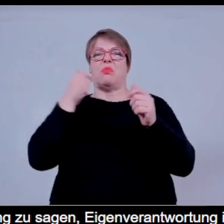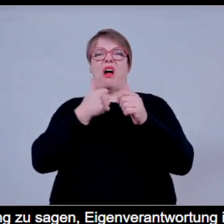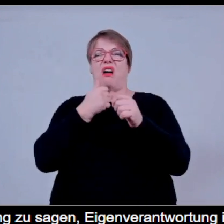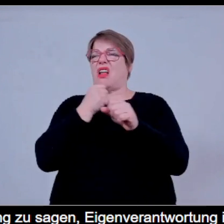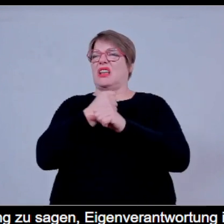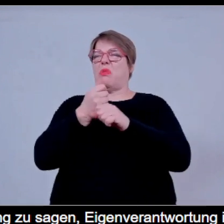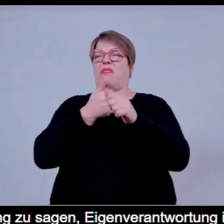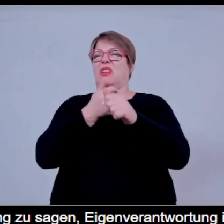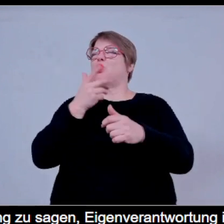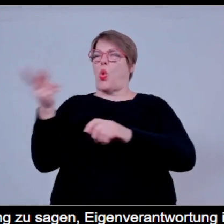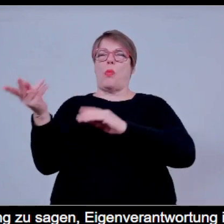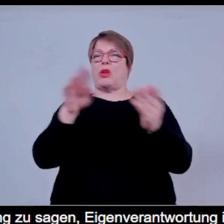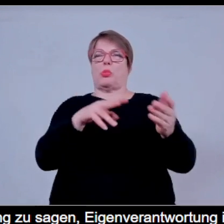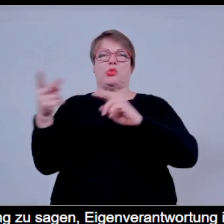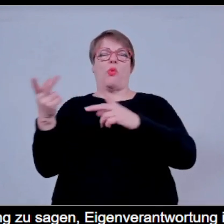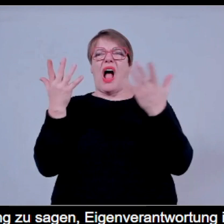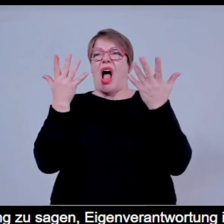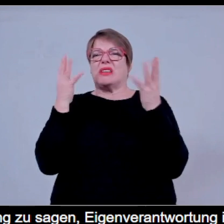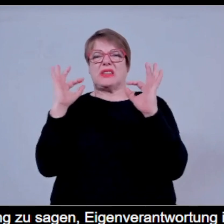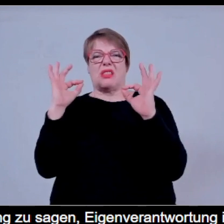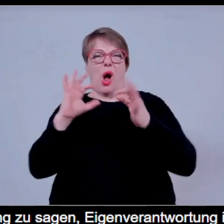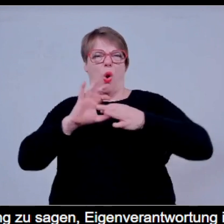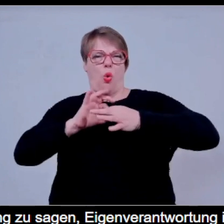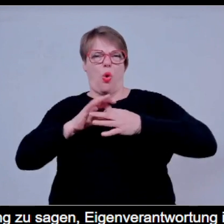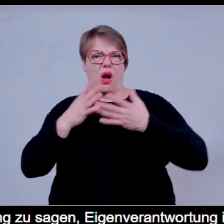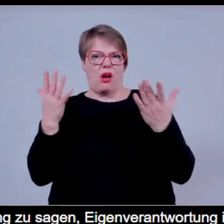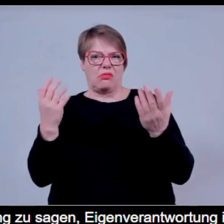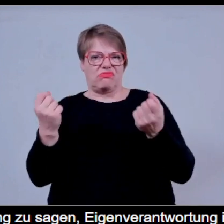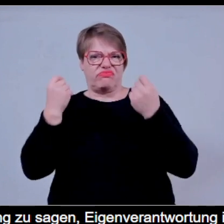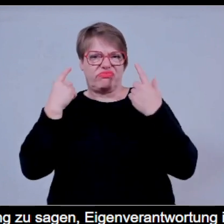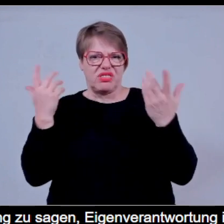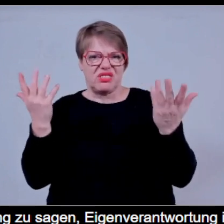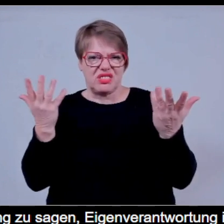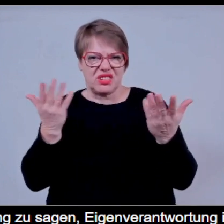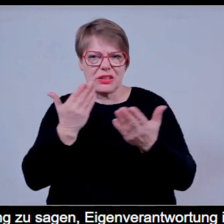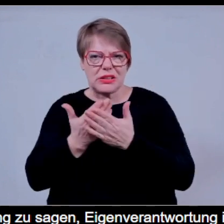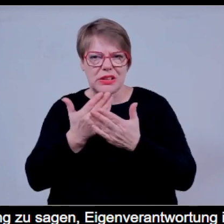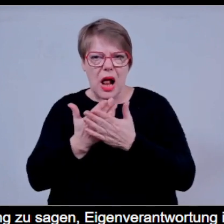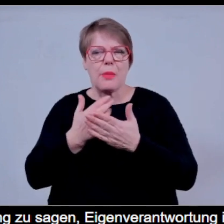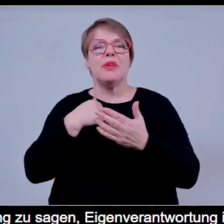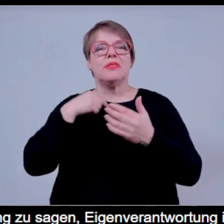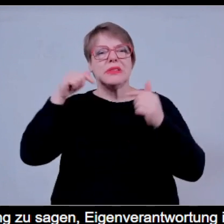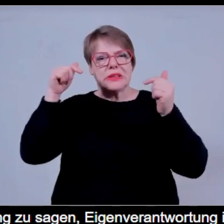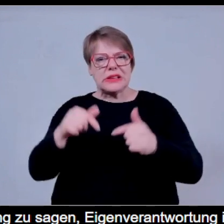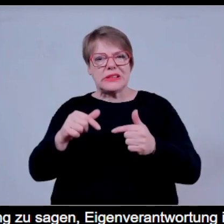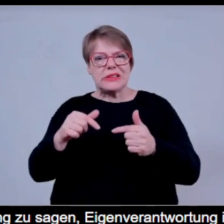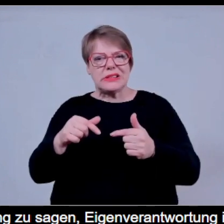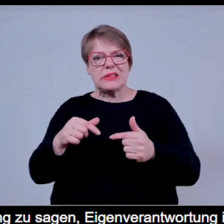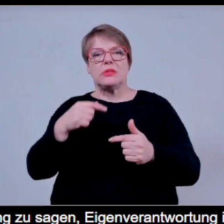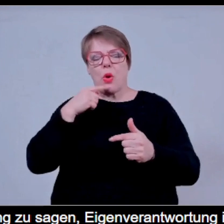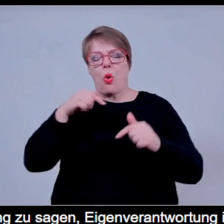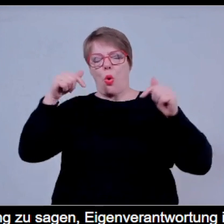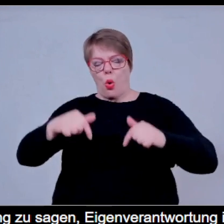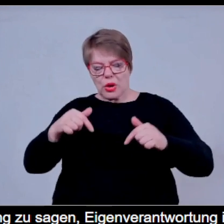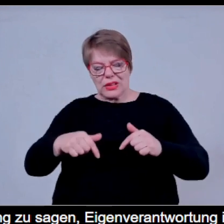verlassen, dass wir weiter hinschauen, um das auch nochmal deutlich zu sagen. Wenn sich Parameter ändern in der Beurteilung BQ1, BF7